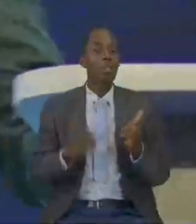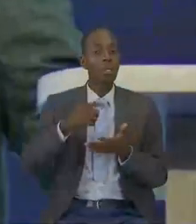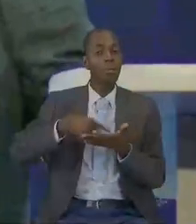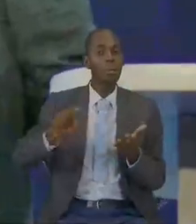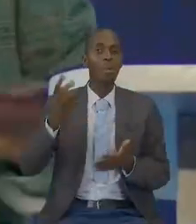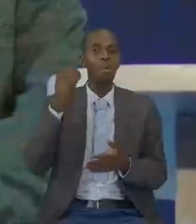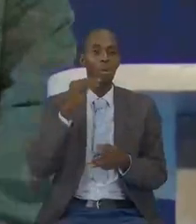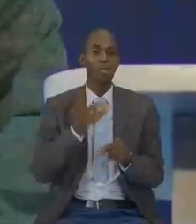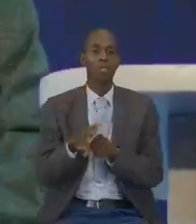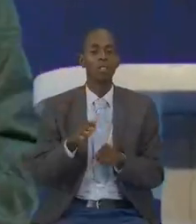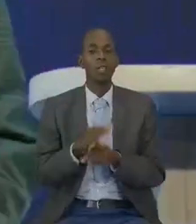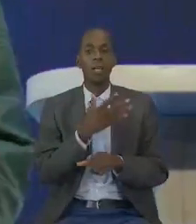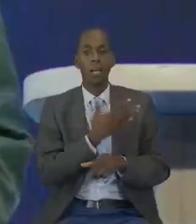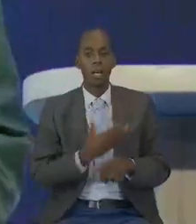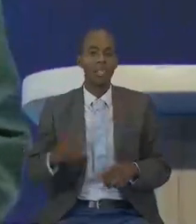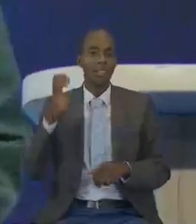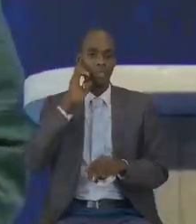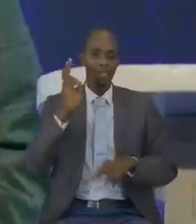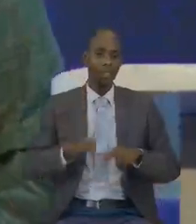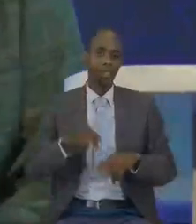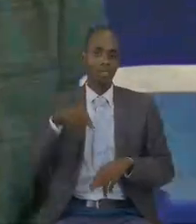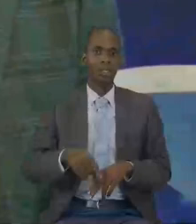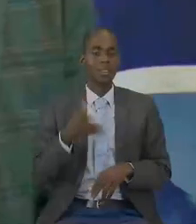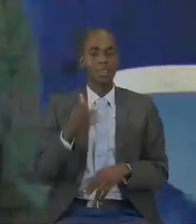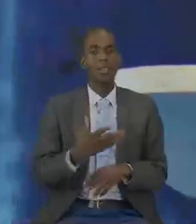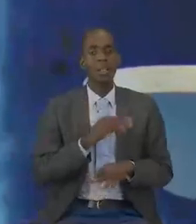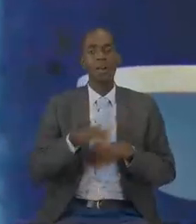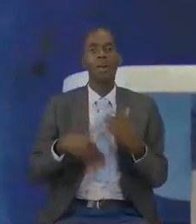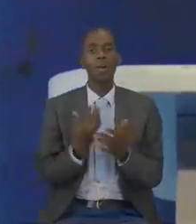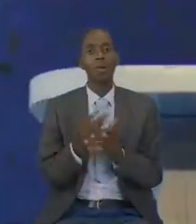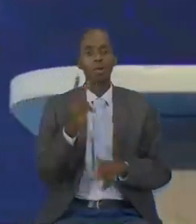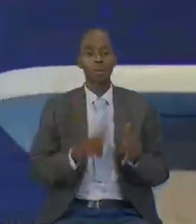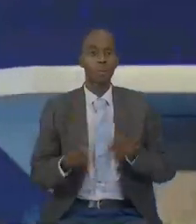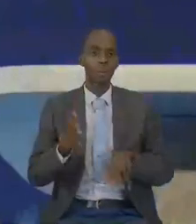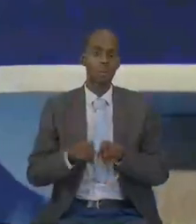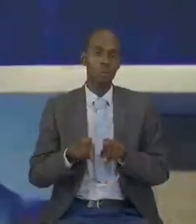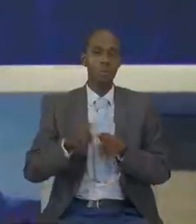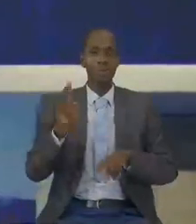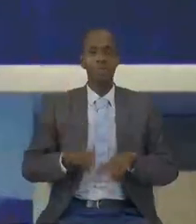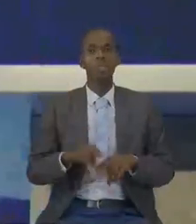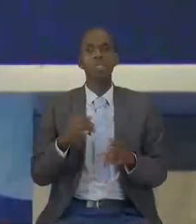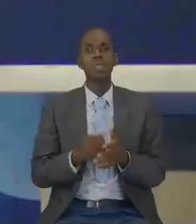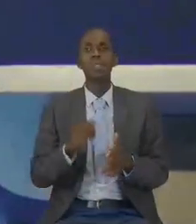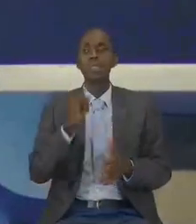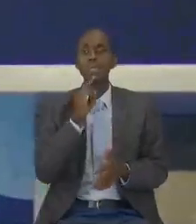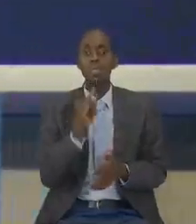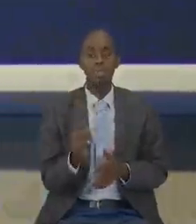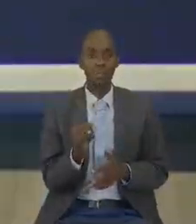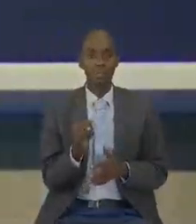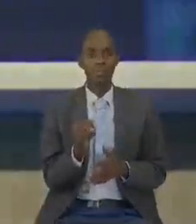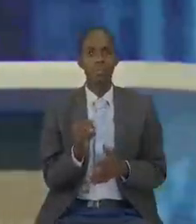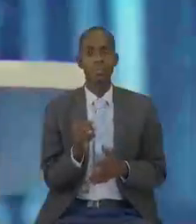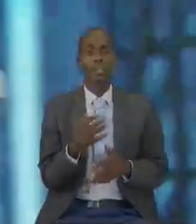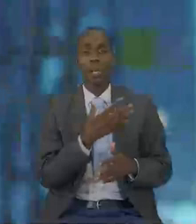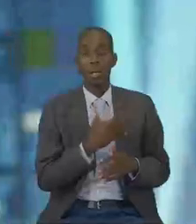pensait que ce qu'il a payé était suffisant. Il était assis là-bas et tous les autres étaient assis. C'est